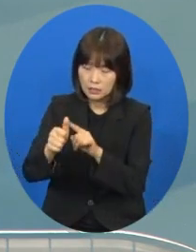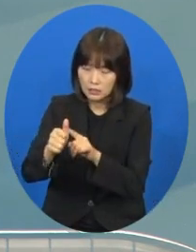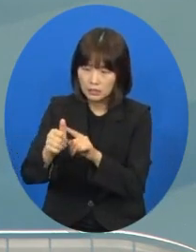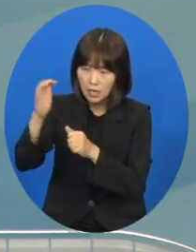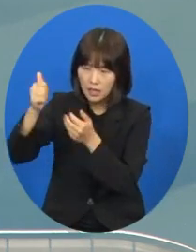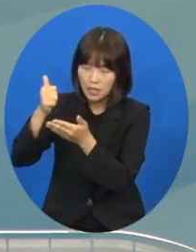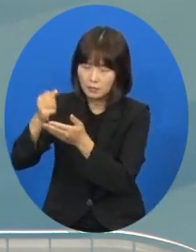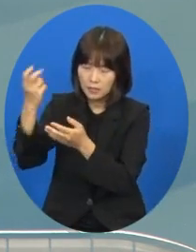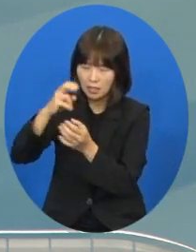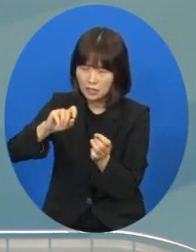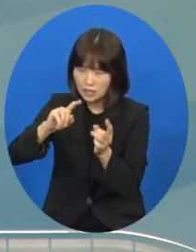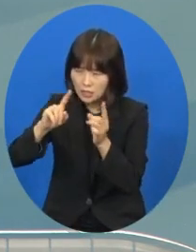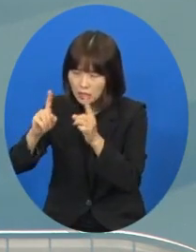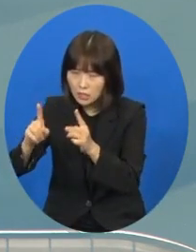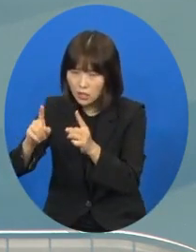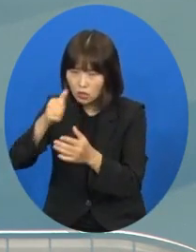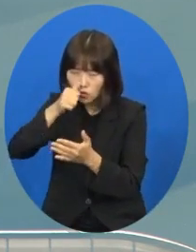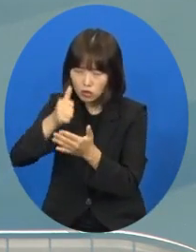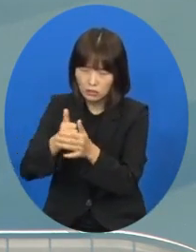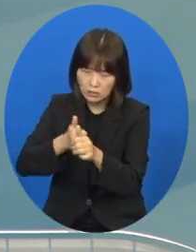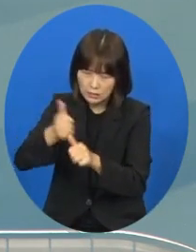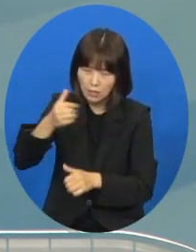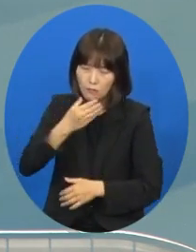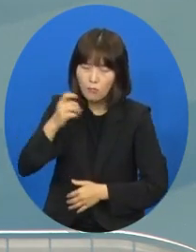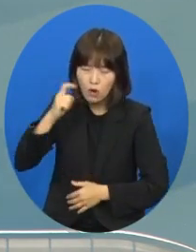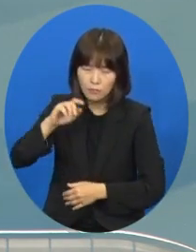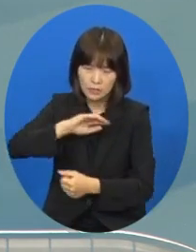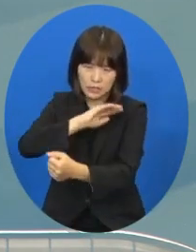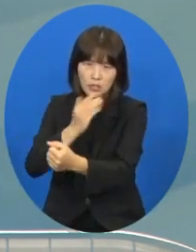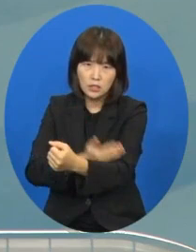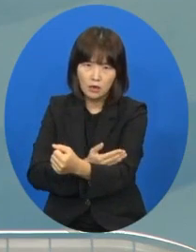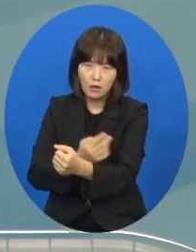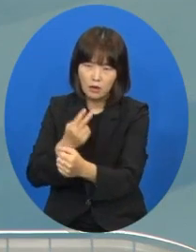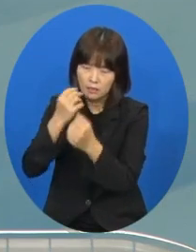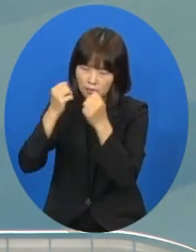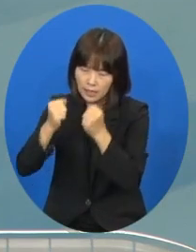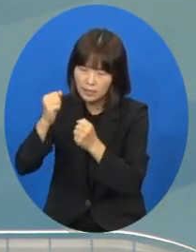하시는 복음의 능력, 살아계신 주님 참